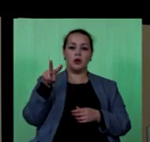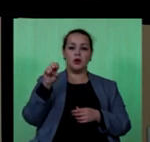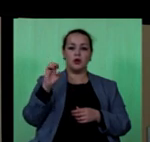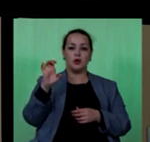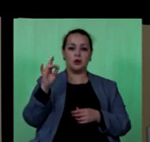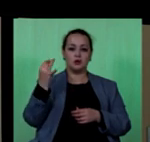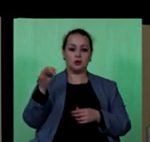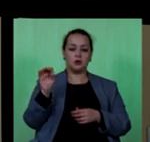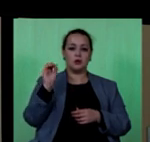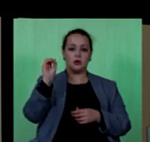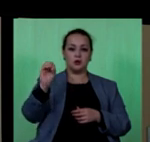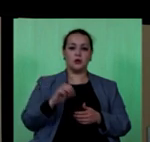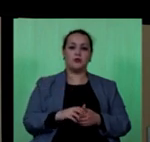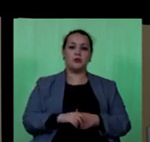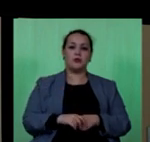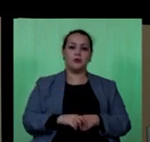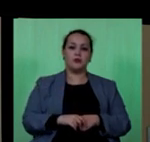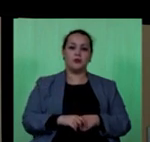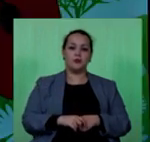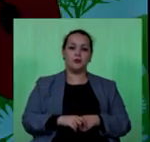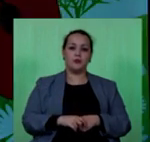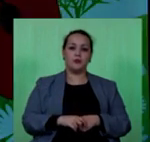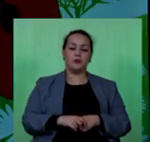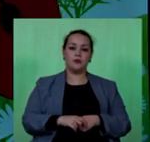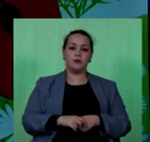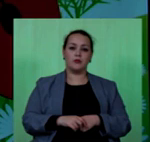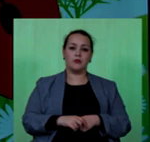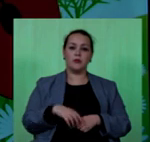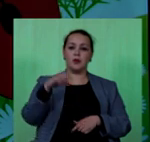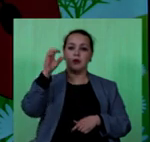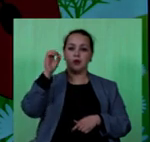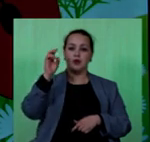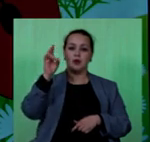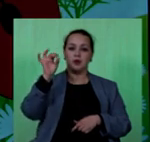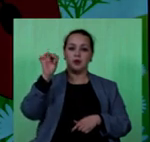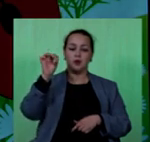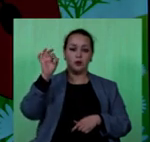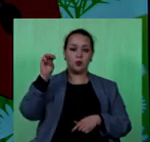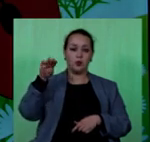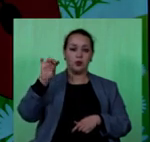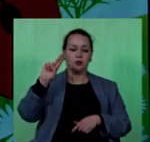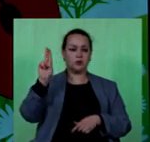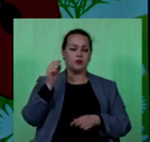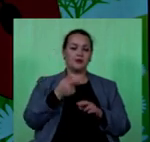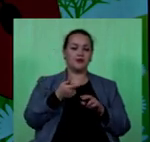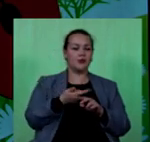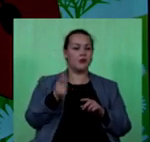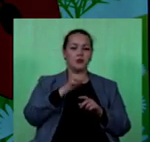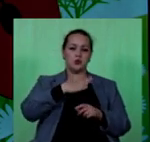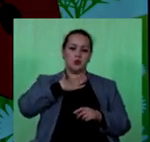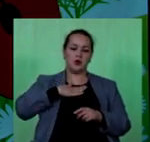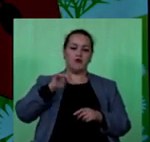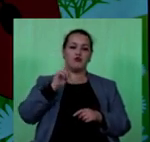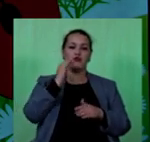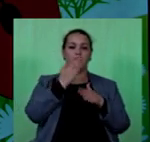посмотрите ребята наш веночек очень доволен тем что вы помогли ему справиться